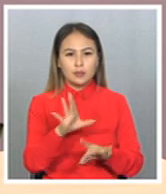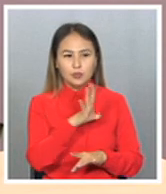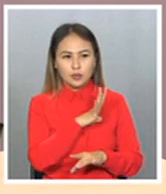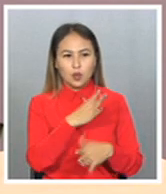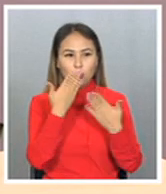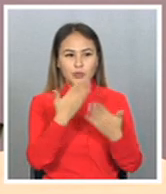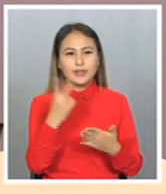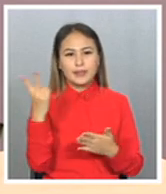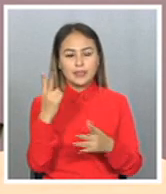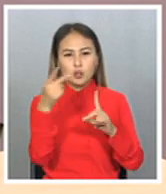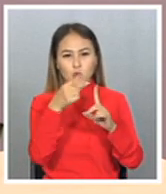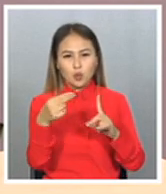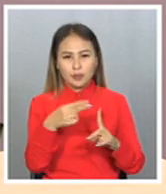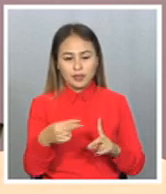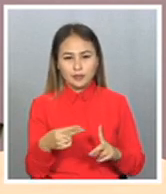Ал екінші сөйлемде